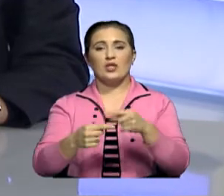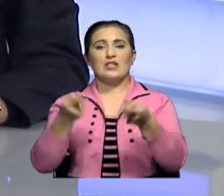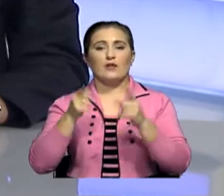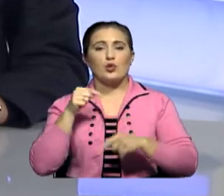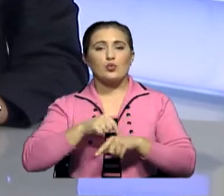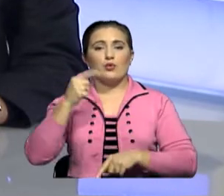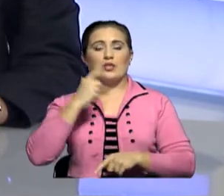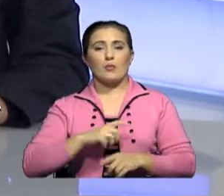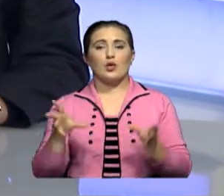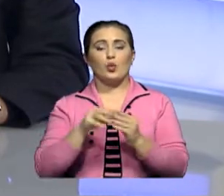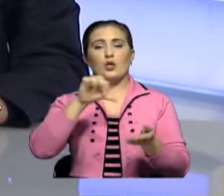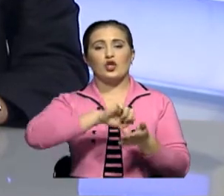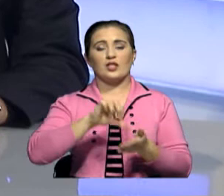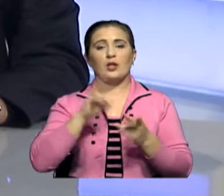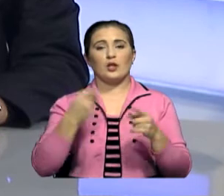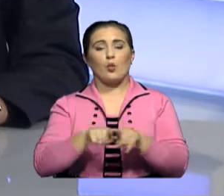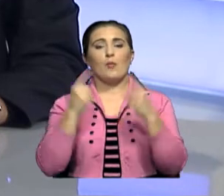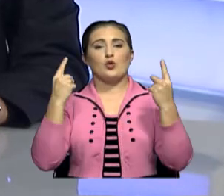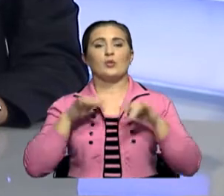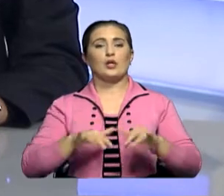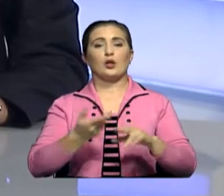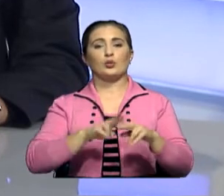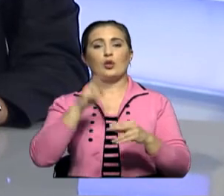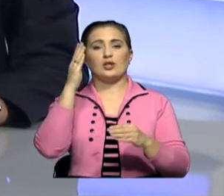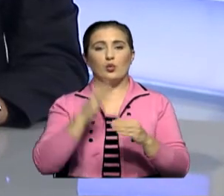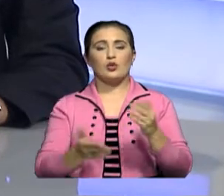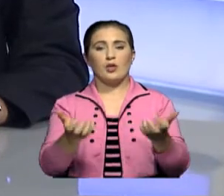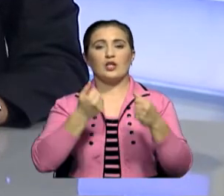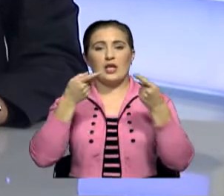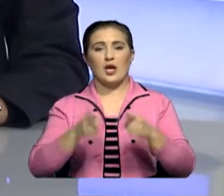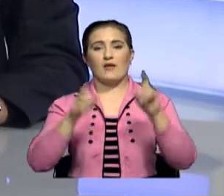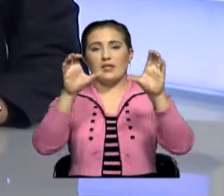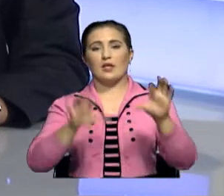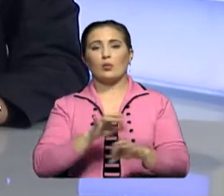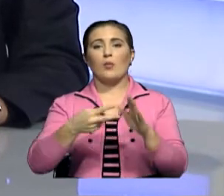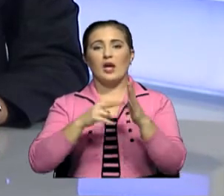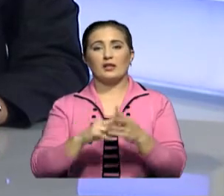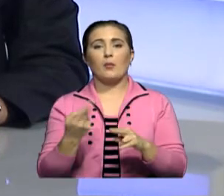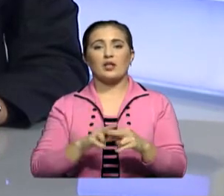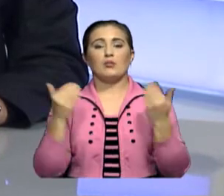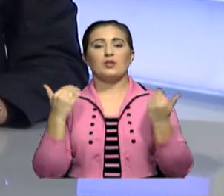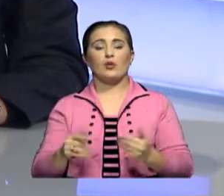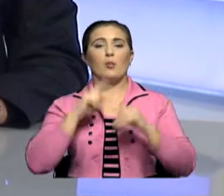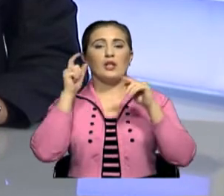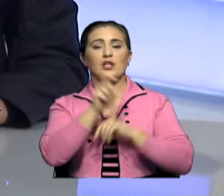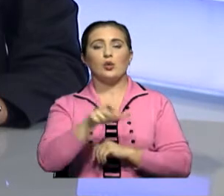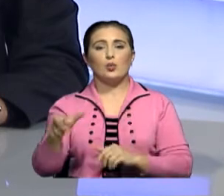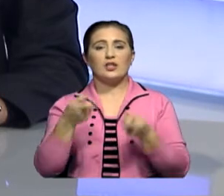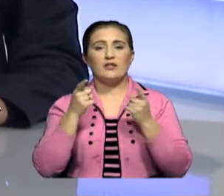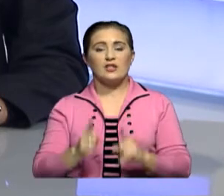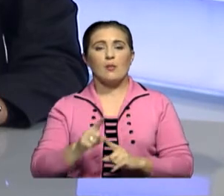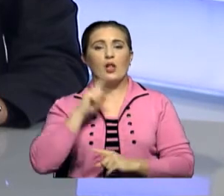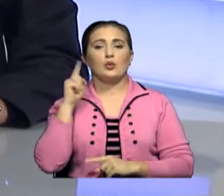чувствуют себя сопричастными к такому большому делу которая закончилась принятием реального законопроекта и поэтому сегодня молодые люди действительно в